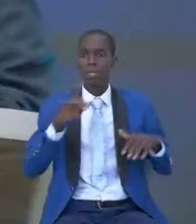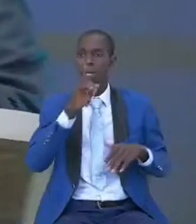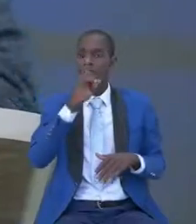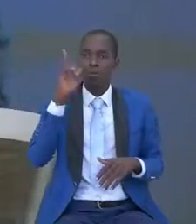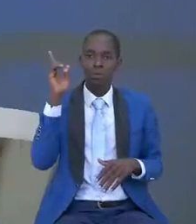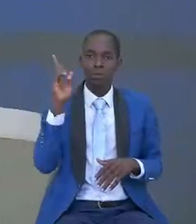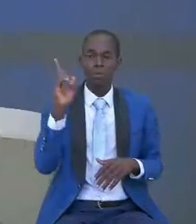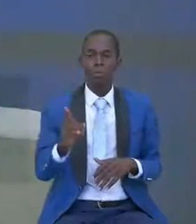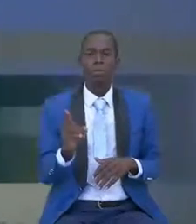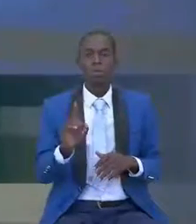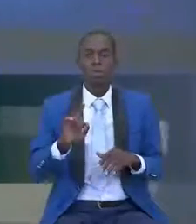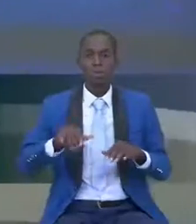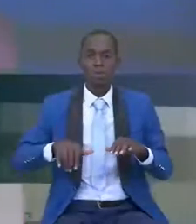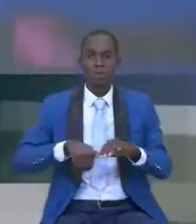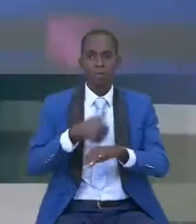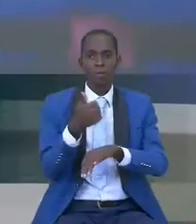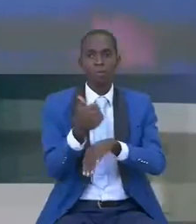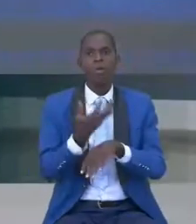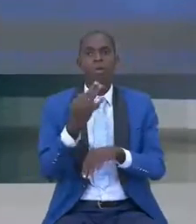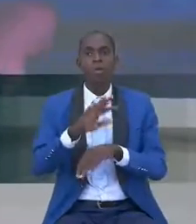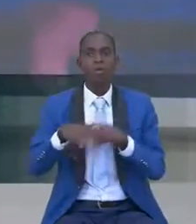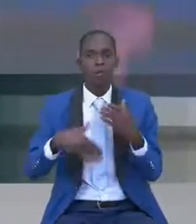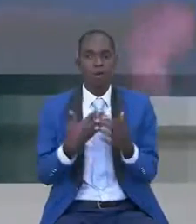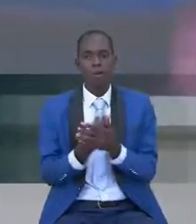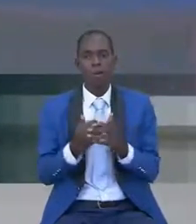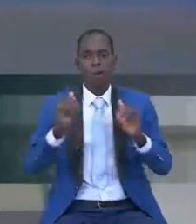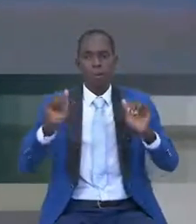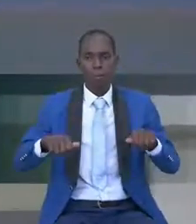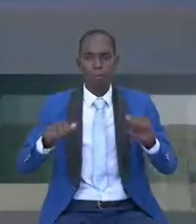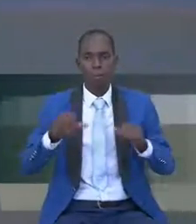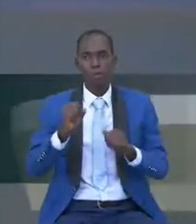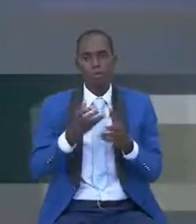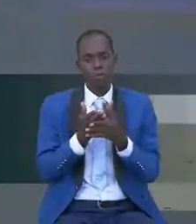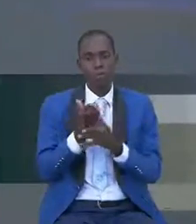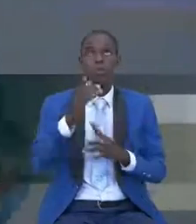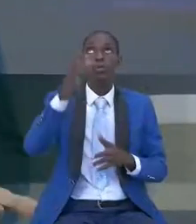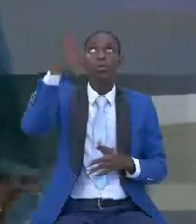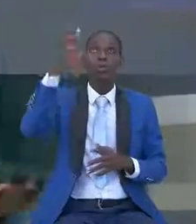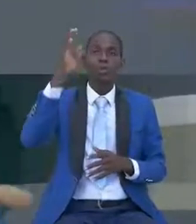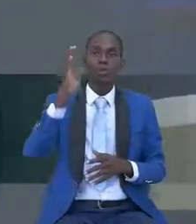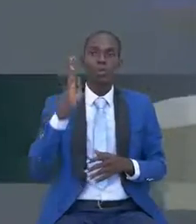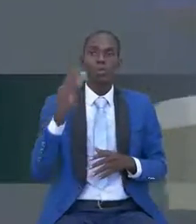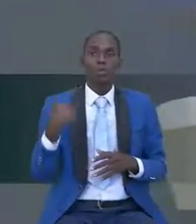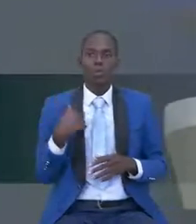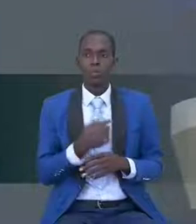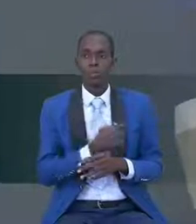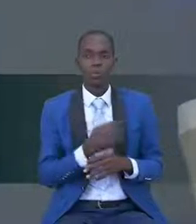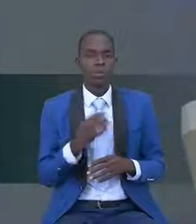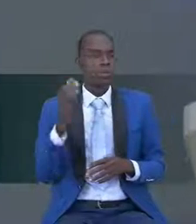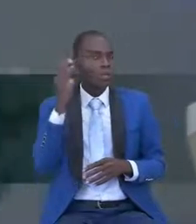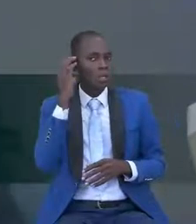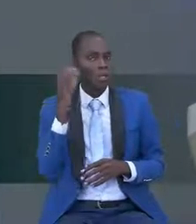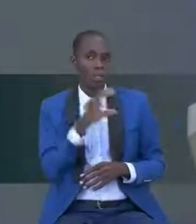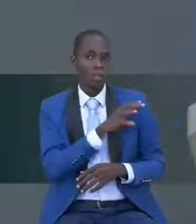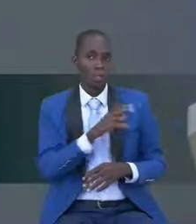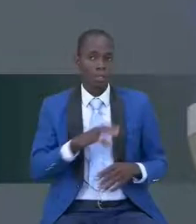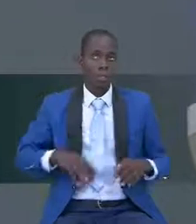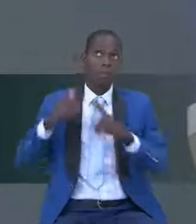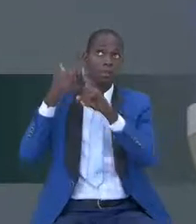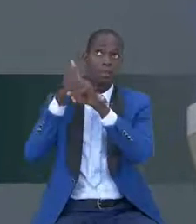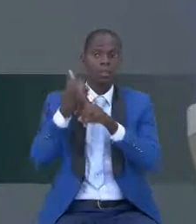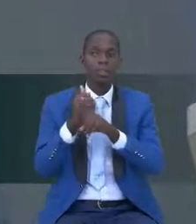et rassurante de toutes les possibilités par Dieu. Nous avons écouté Christ lui-même.